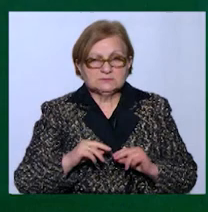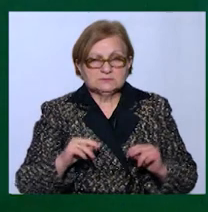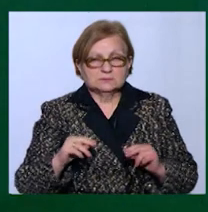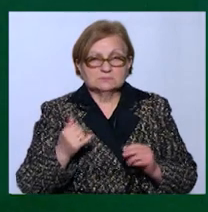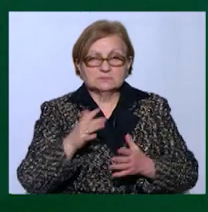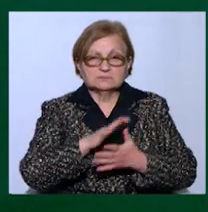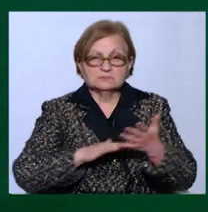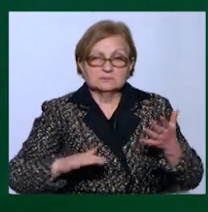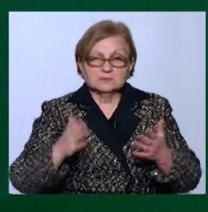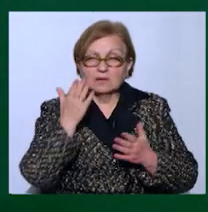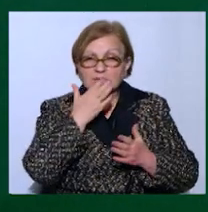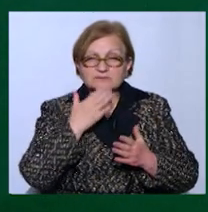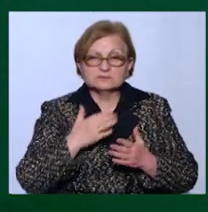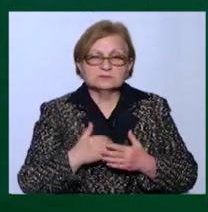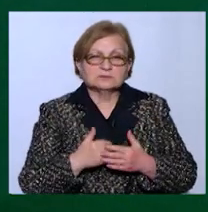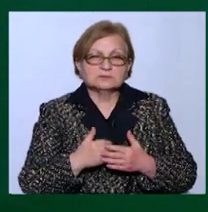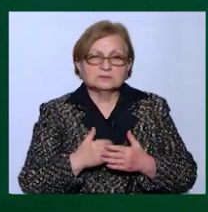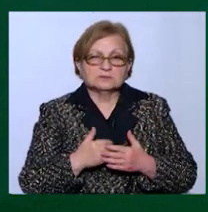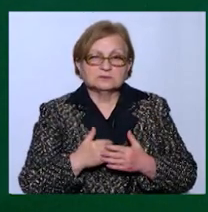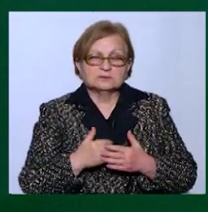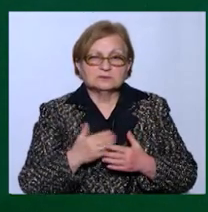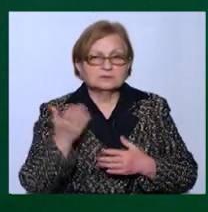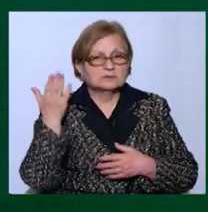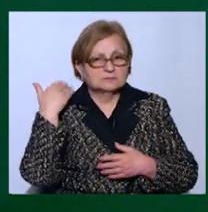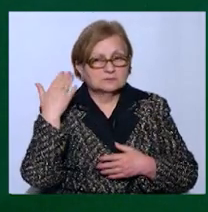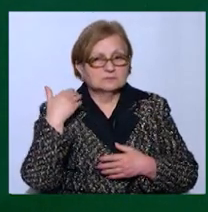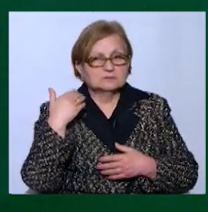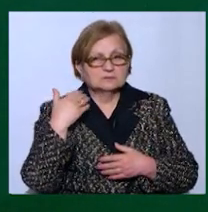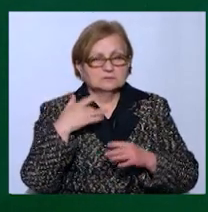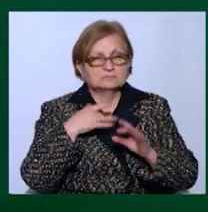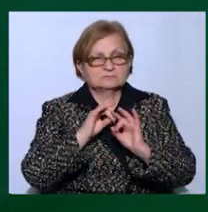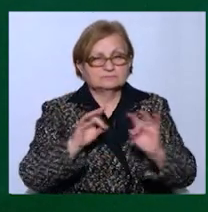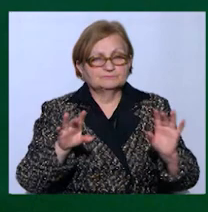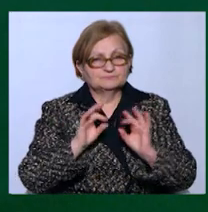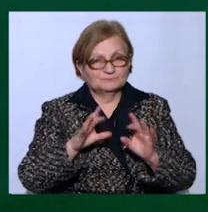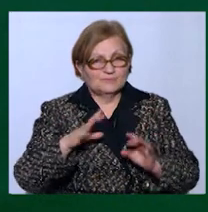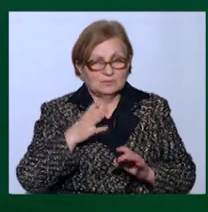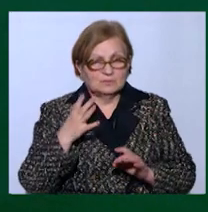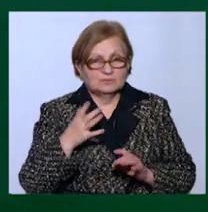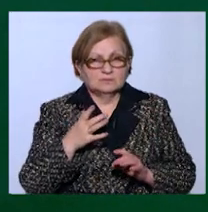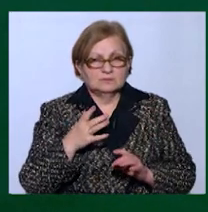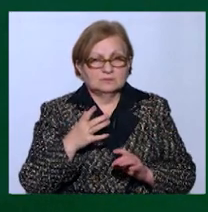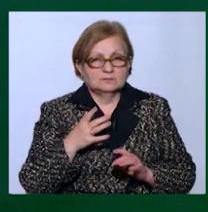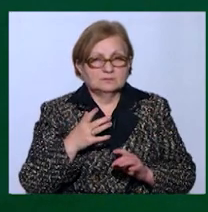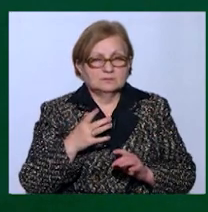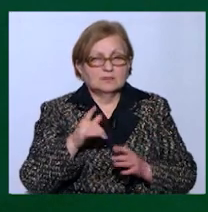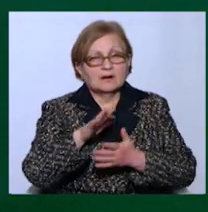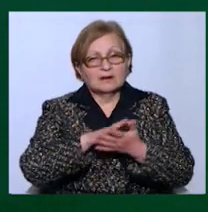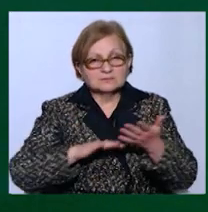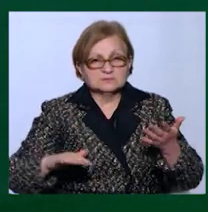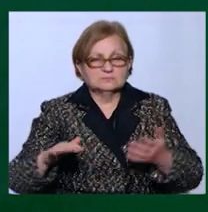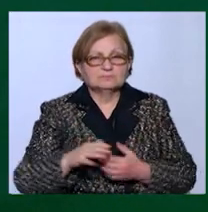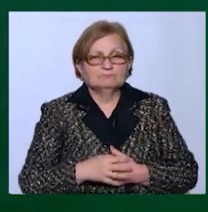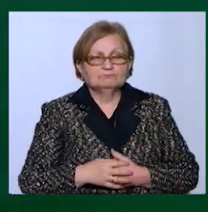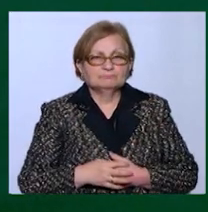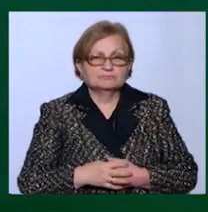დღეს ვაგრძელებთ გაკვეთილს წინაზე ახსნილი მასალით. წინაზე ახსნილი მასალის გაგრძელებით,